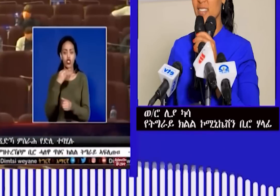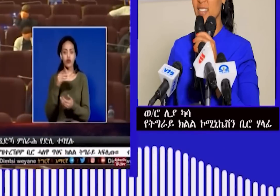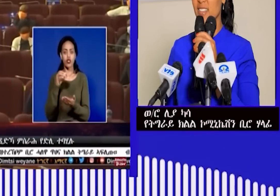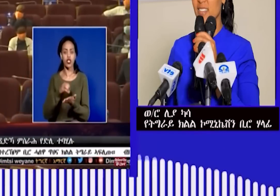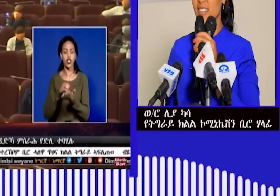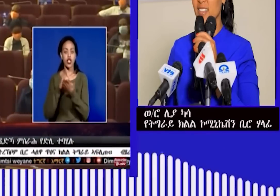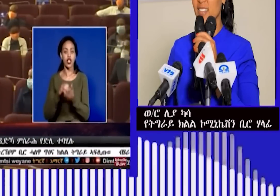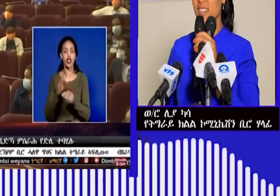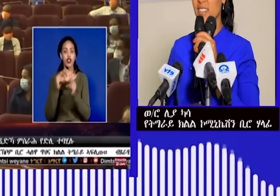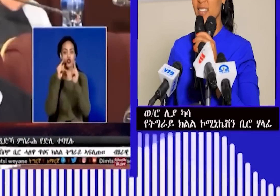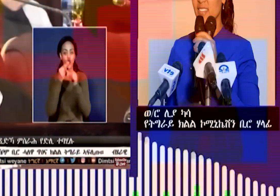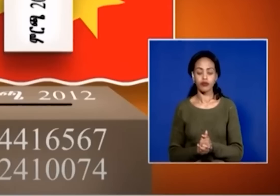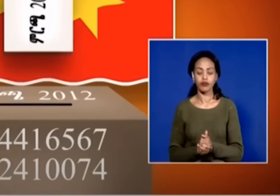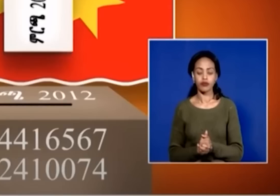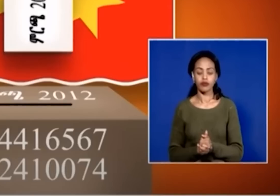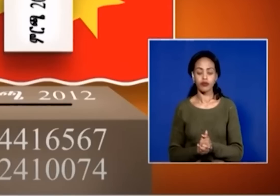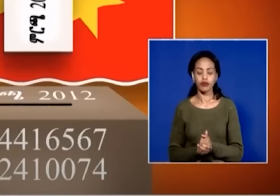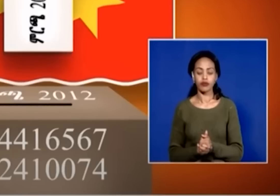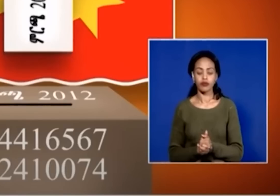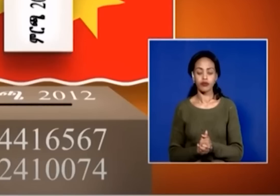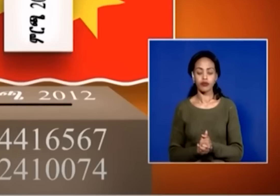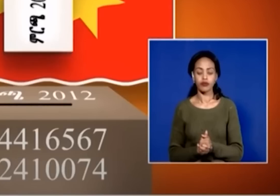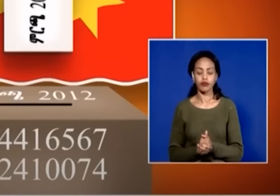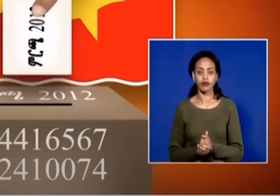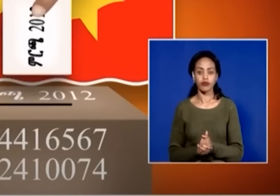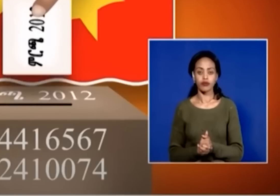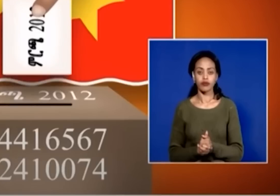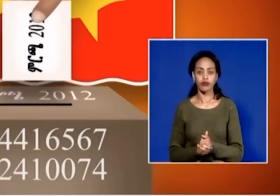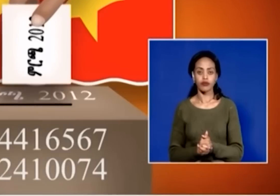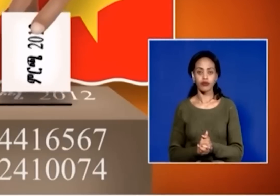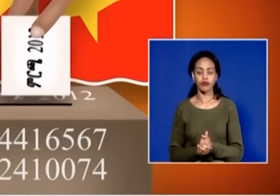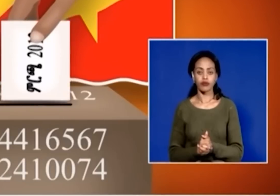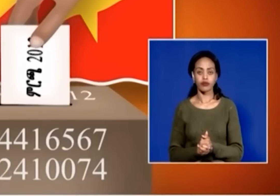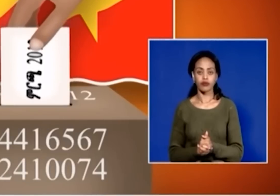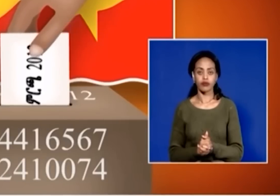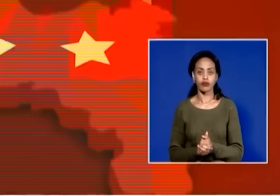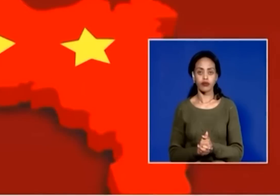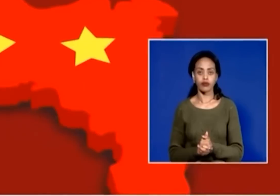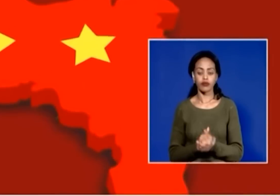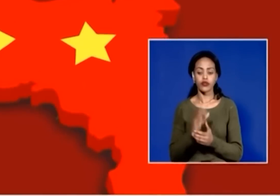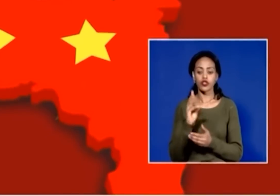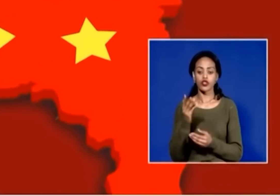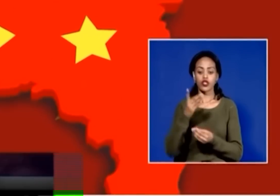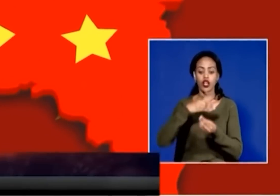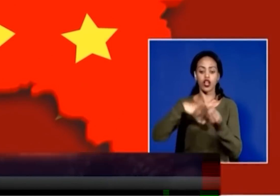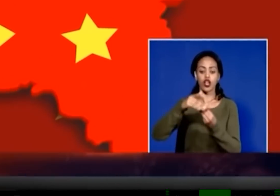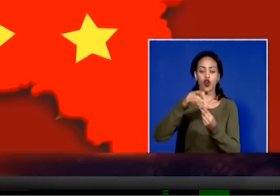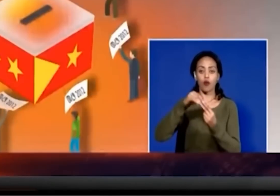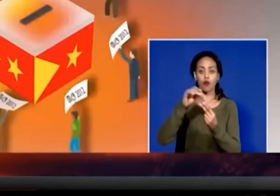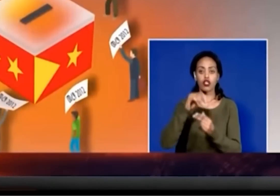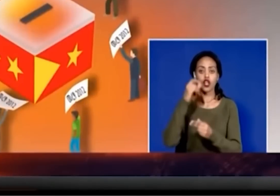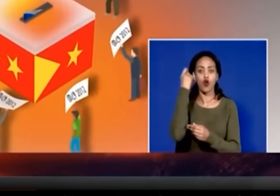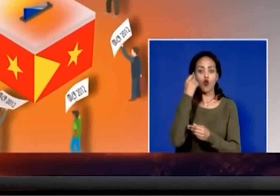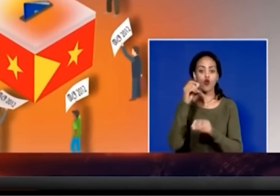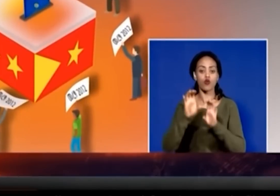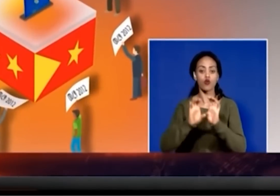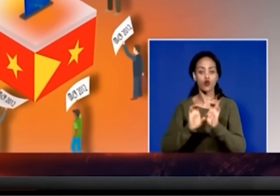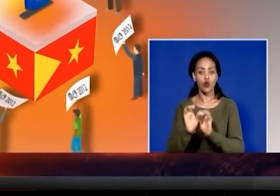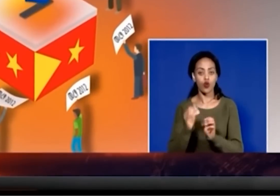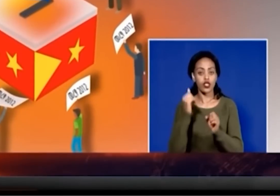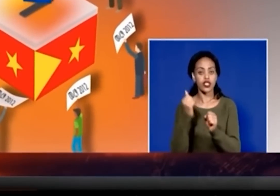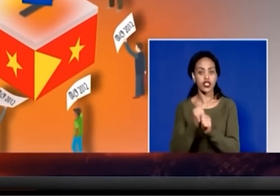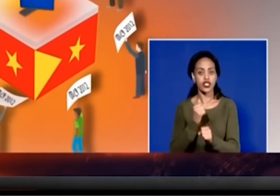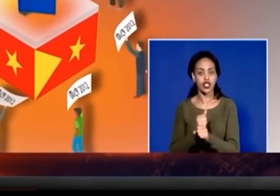ይኖራሉ ብለን ለምናስበው ማለት ነው። ይህ በእንዲህ እንዳለ ህወሓት ህገወጡን የምርጫ እንቅስቃሴ ከቀጠለ ፓርቲውን እስከ ማገድ የሚደርስ